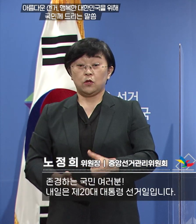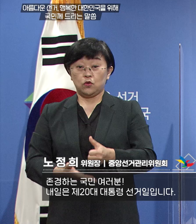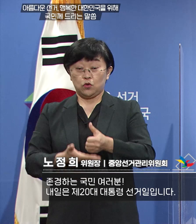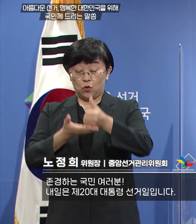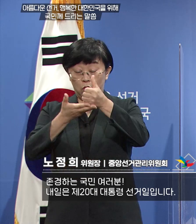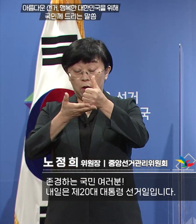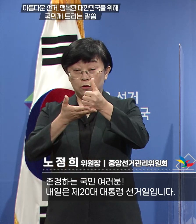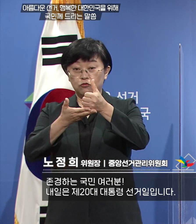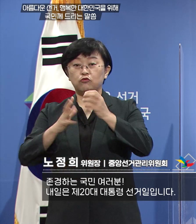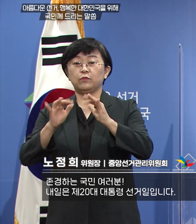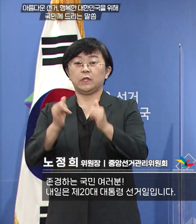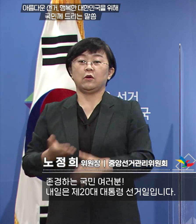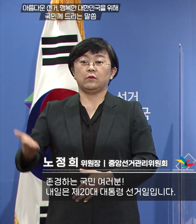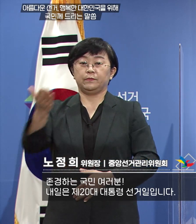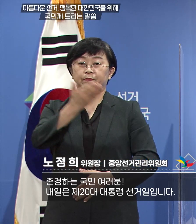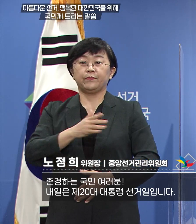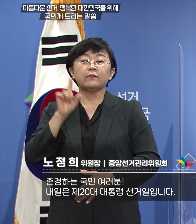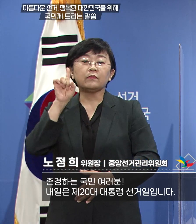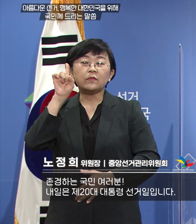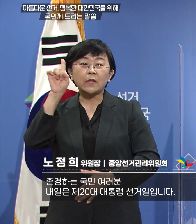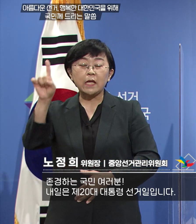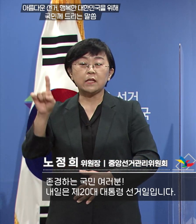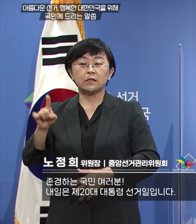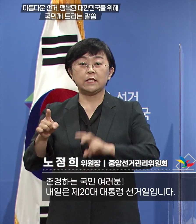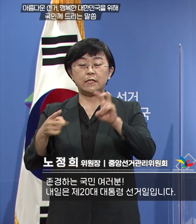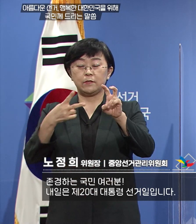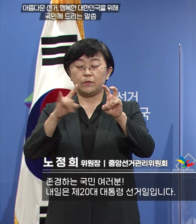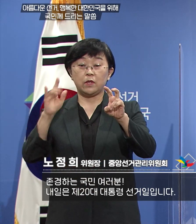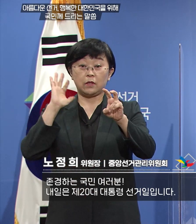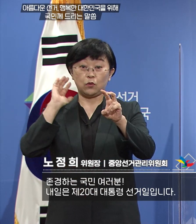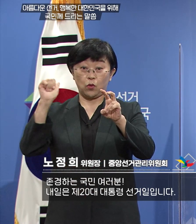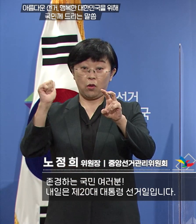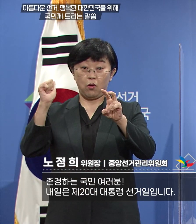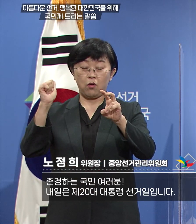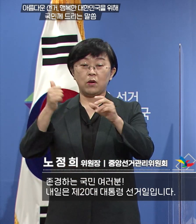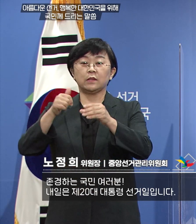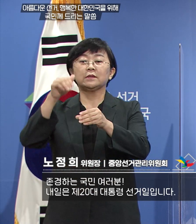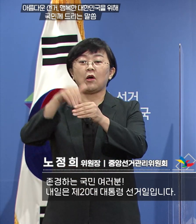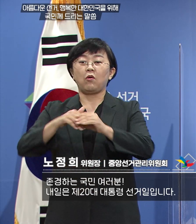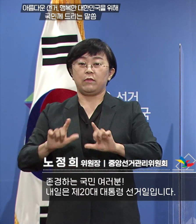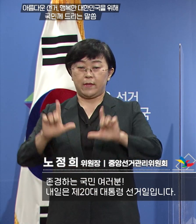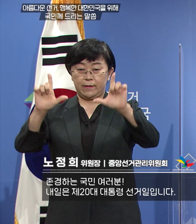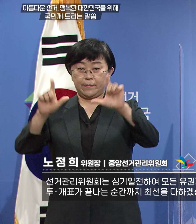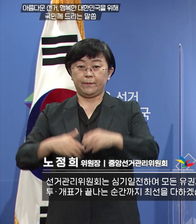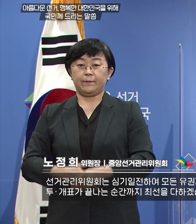존경하는 국민 여러분, 내일은 제20대 대통령 선거일입니다.